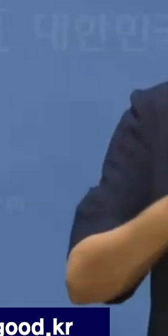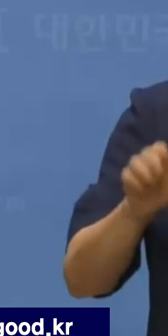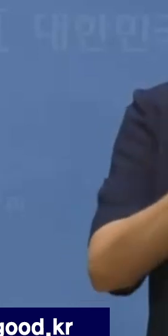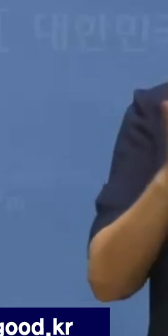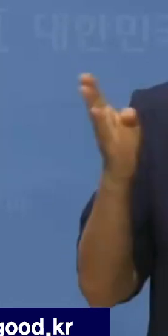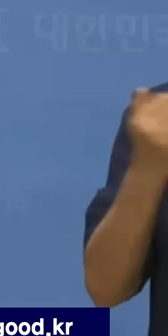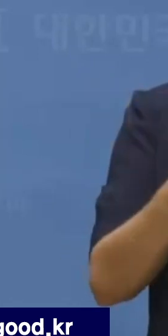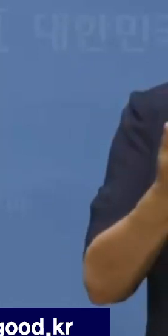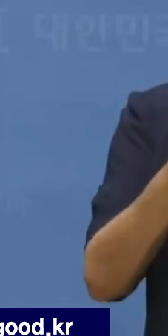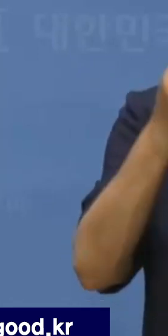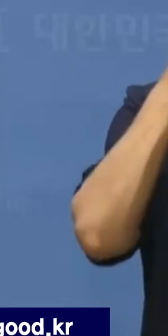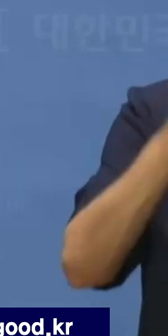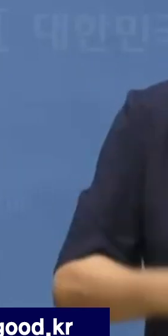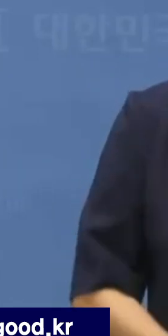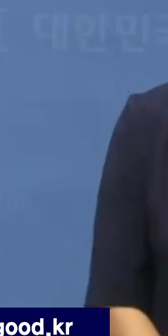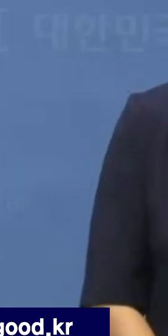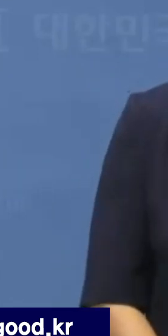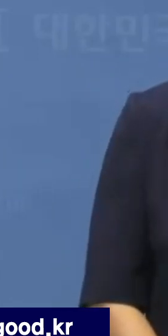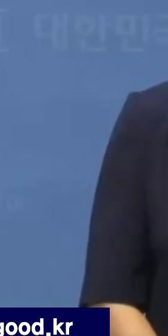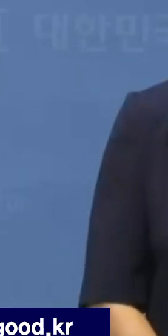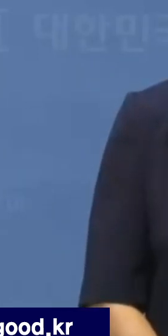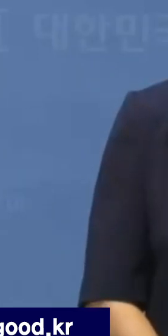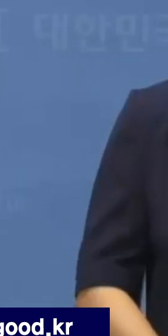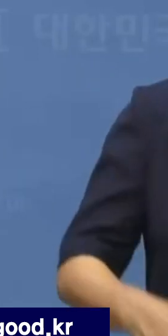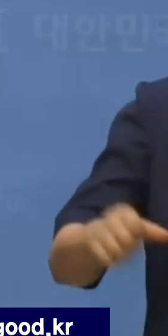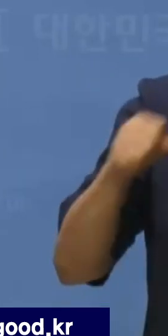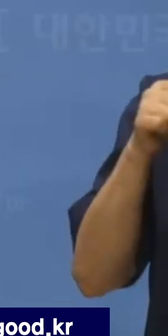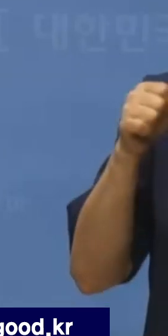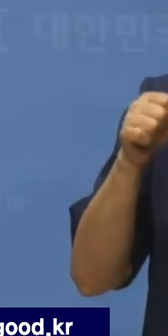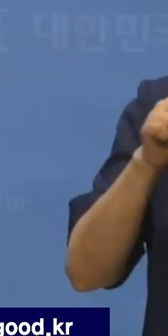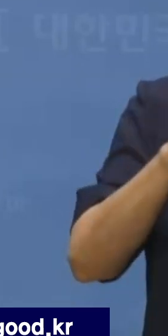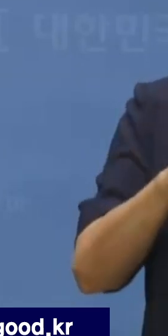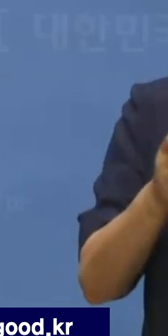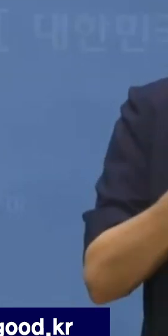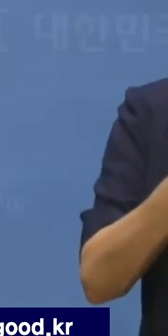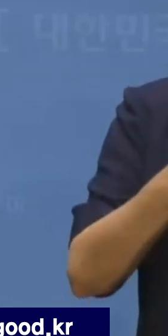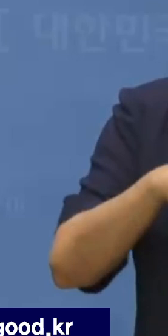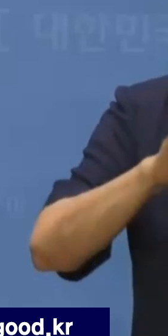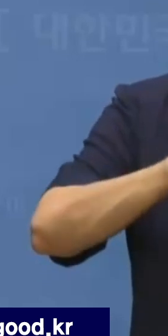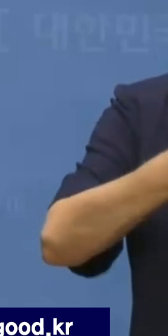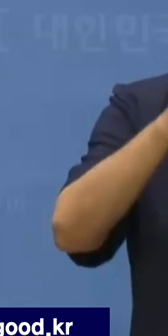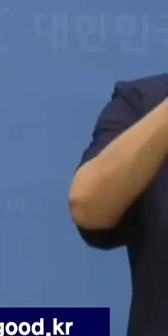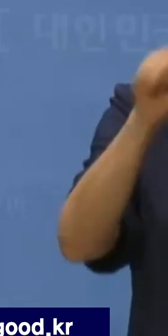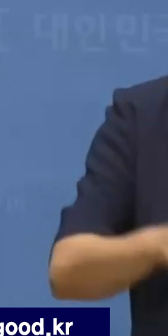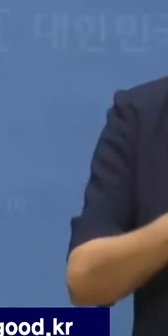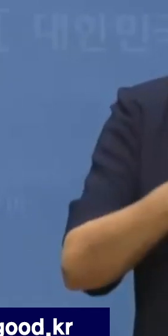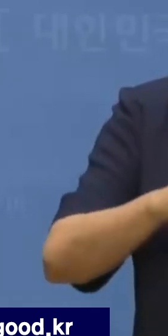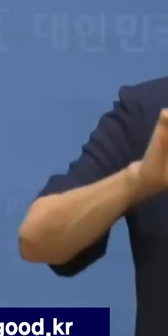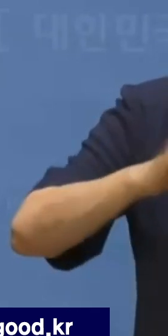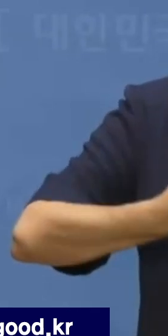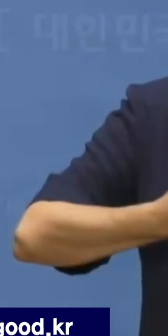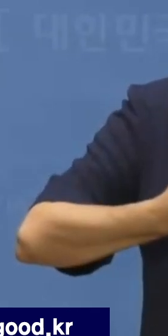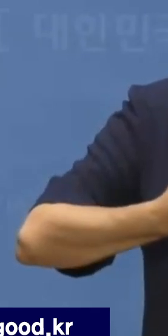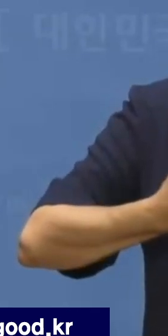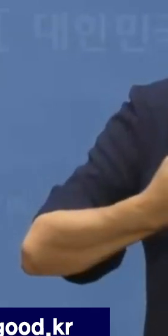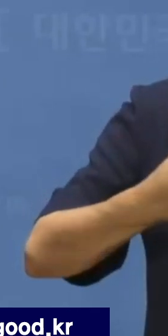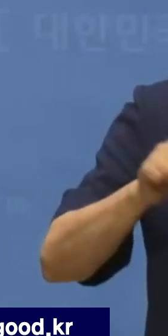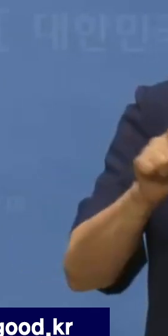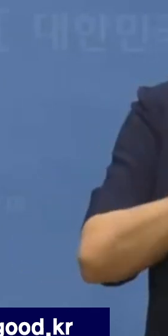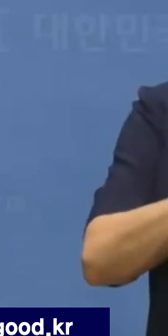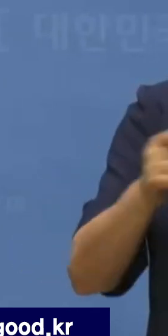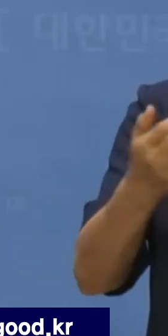없었을 것입니다. 정권 실세의 아들이라는 이유로 공식적인 징계 절차에서 혼자 예외가 된